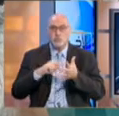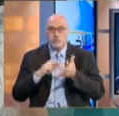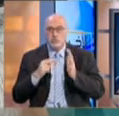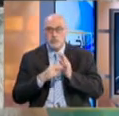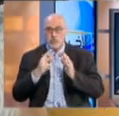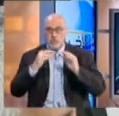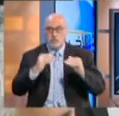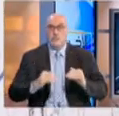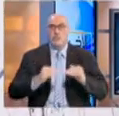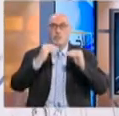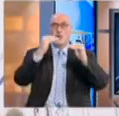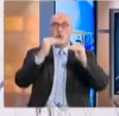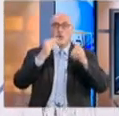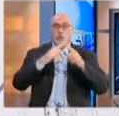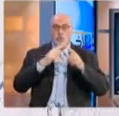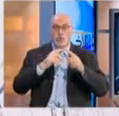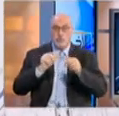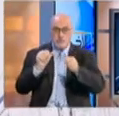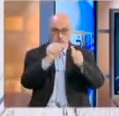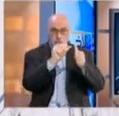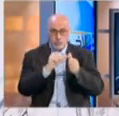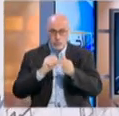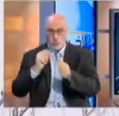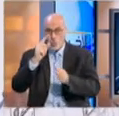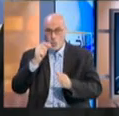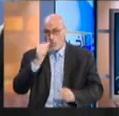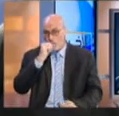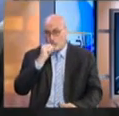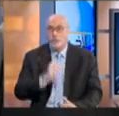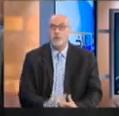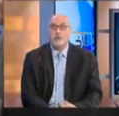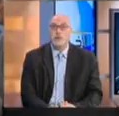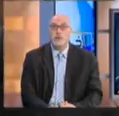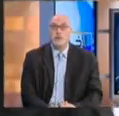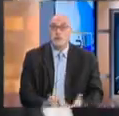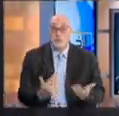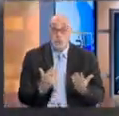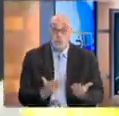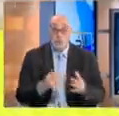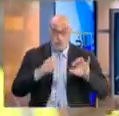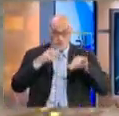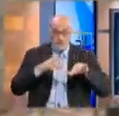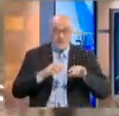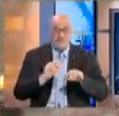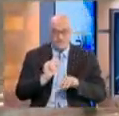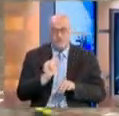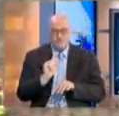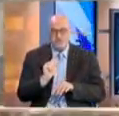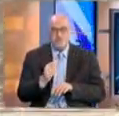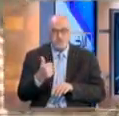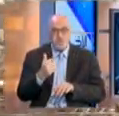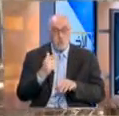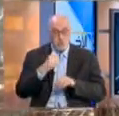في رفع وتعزيز قدرات توزيع المياه للساكنة، خاصة مع نظرة تساقط الأمطار خلال هذه